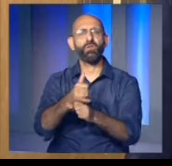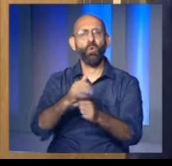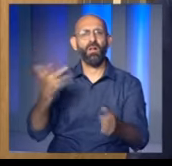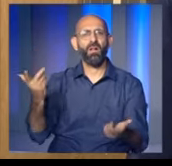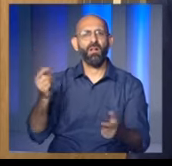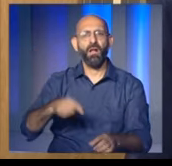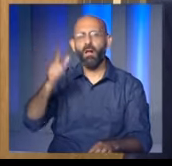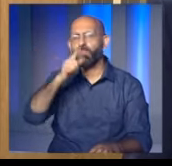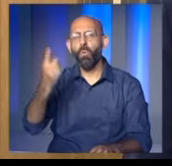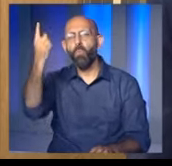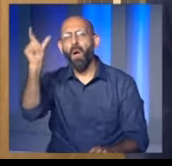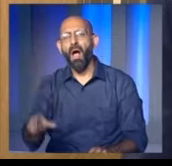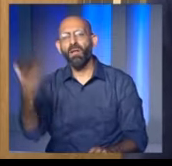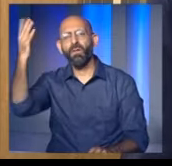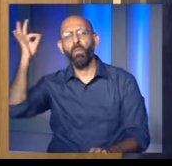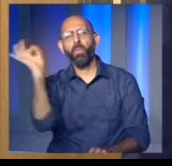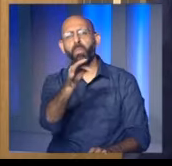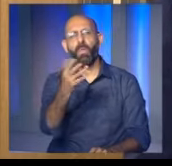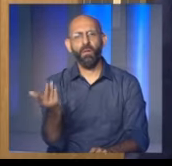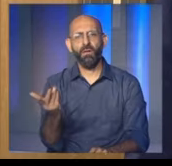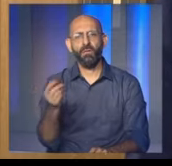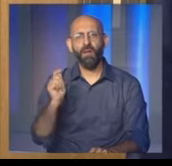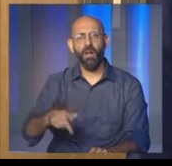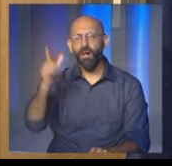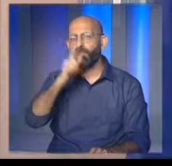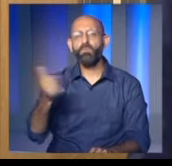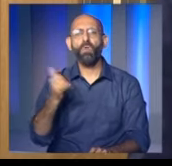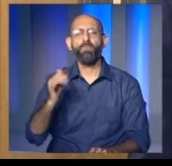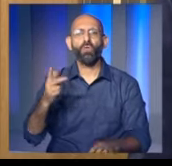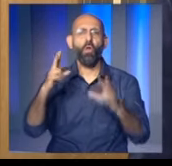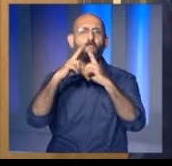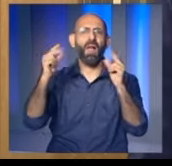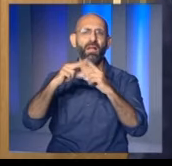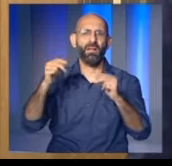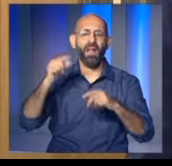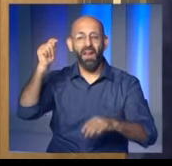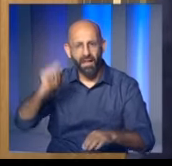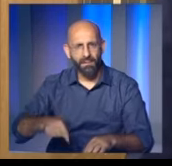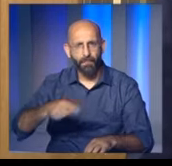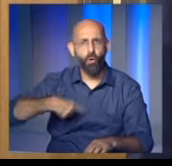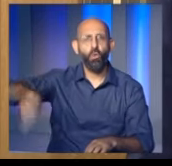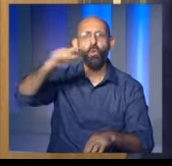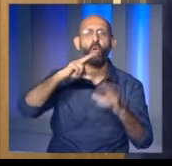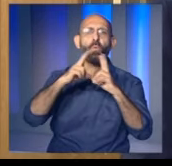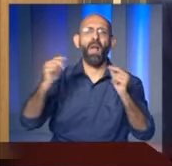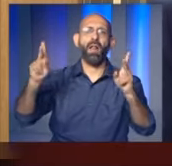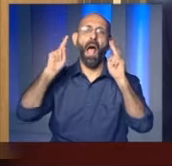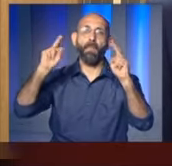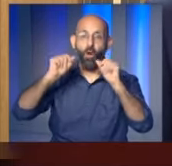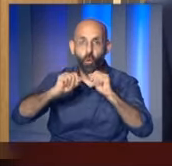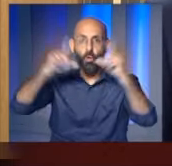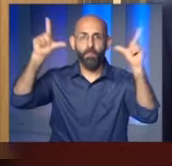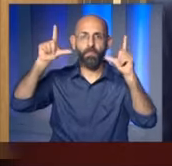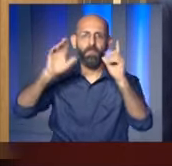ونهيك نميع المسؤولية، شو كان أهم لو كل واحد قام بمسؤوليته،